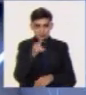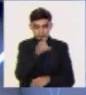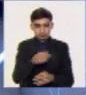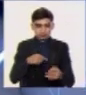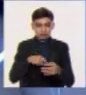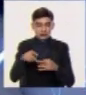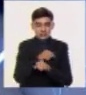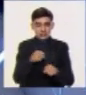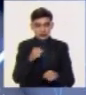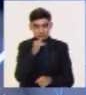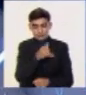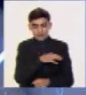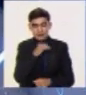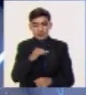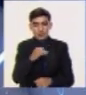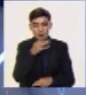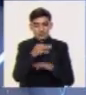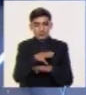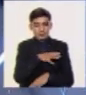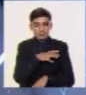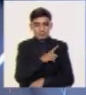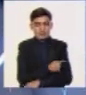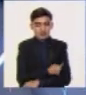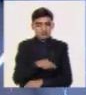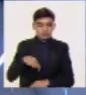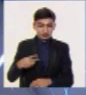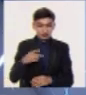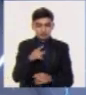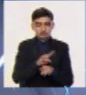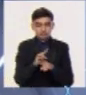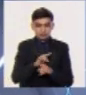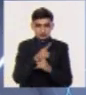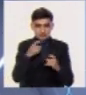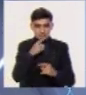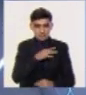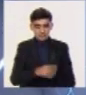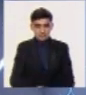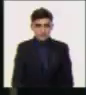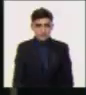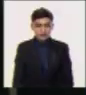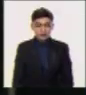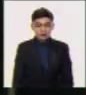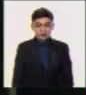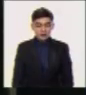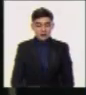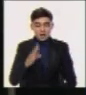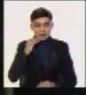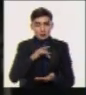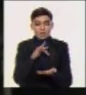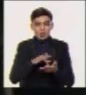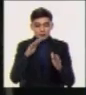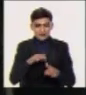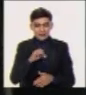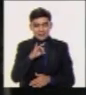Алайда шағымға қатысты жауап берген аурухана басшылығы бұның барлығы жалған ақпарат деп отыр. Алматы қаласындағы